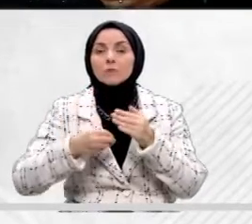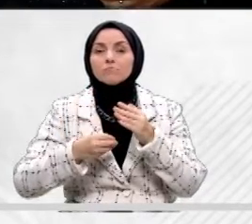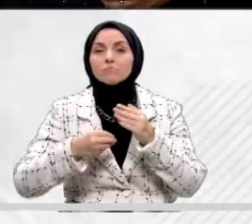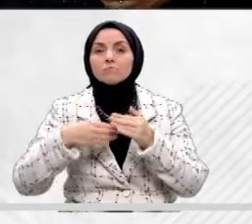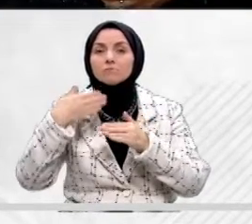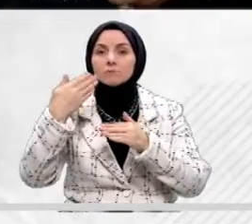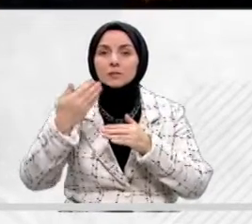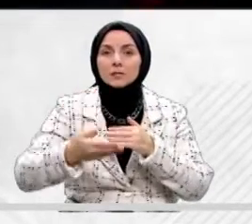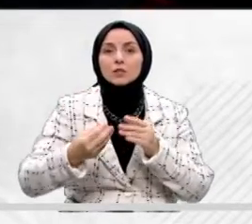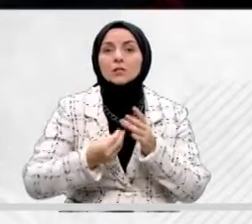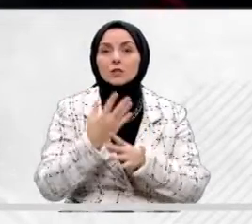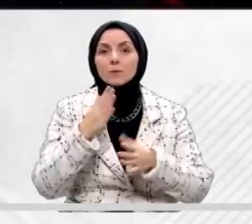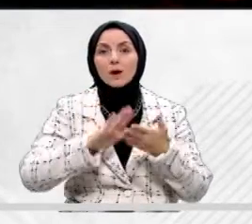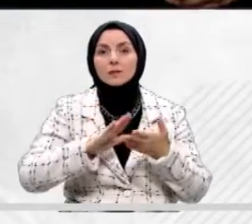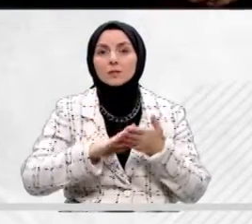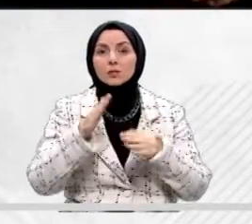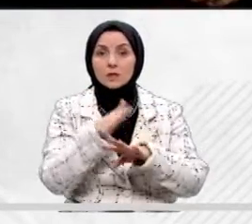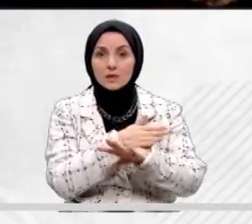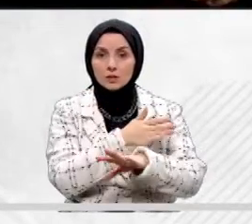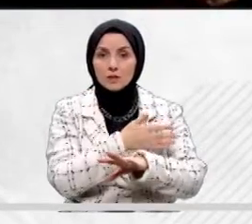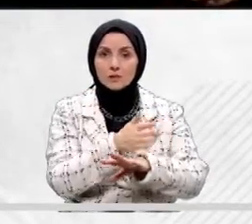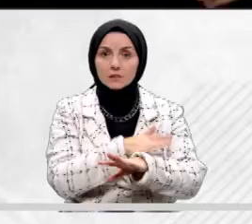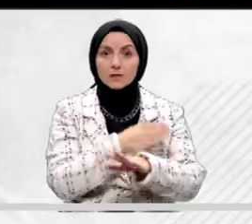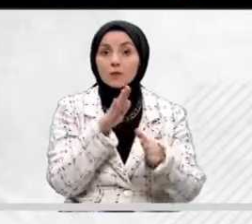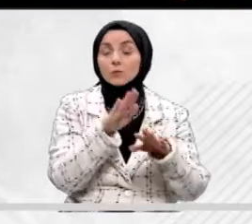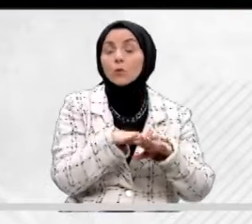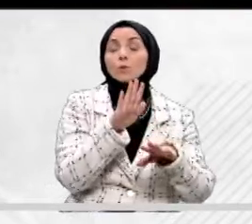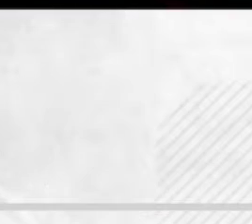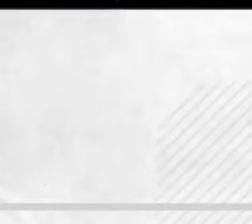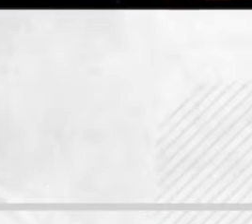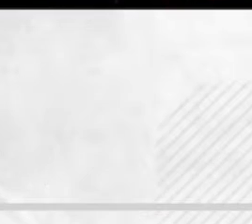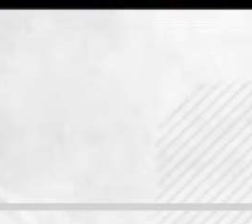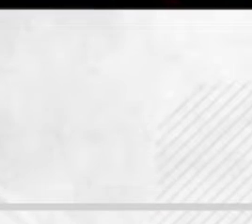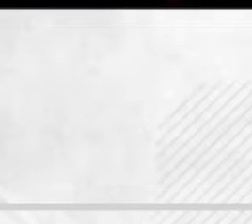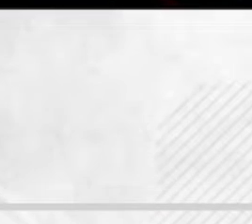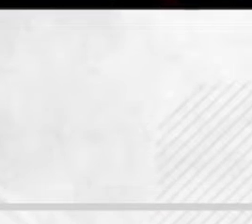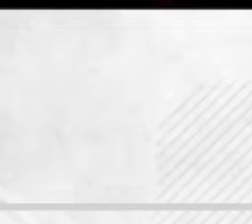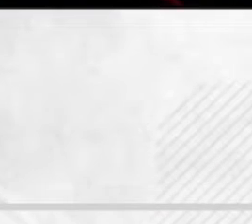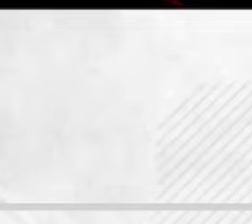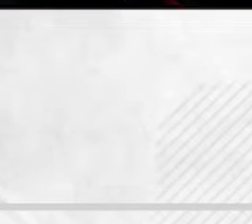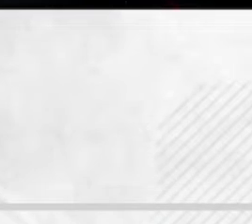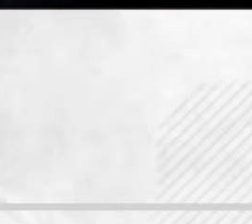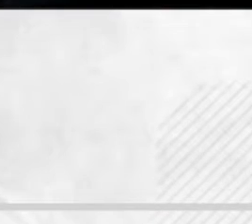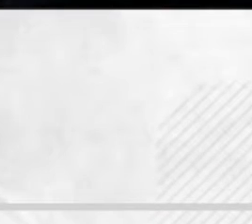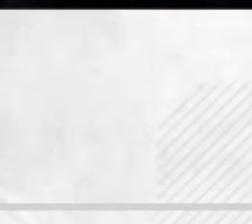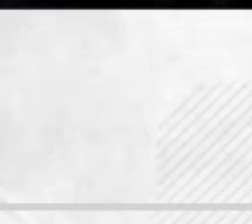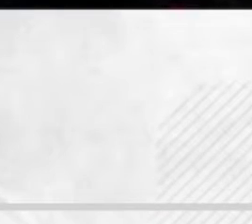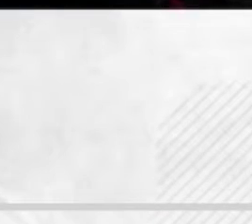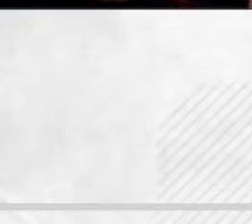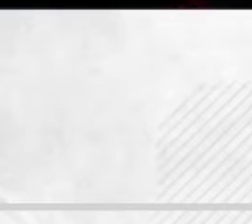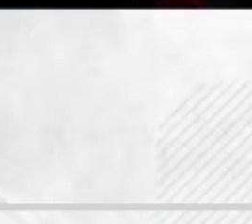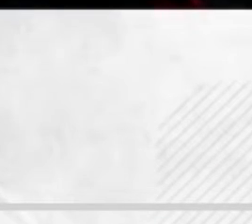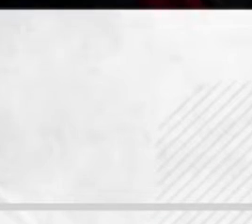eşyasına dokunmama öğretmenine karşı parmağını kaldırma ya da bir lavaboya ihtiyacı olduğu zaman izin isteme bütün bu insani